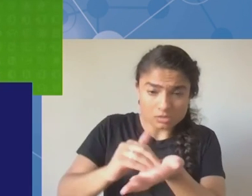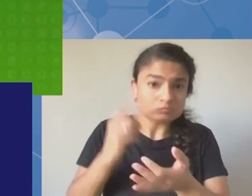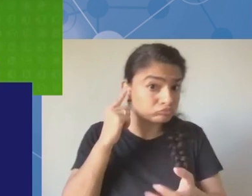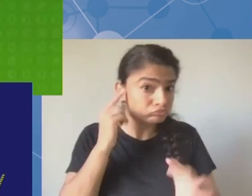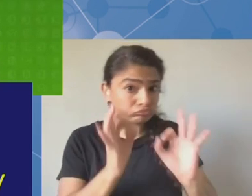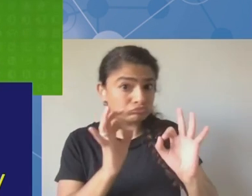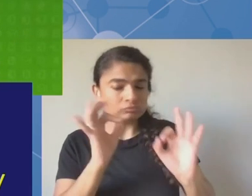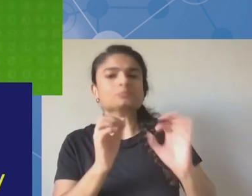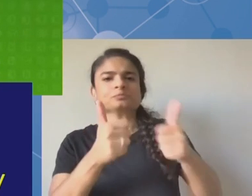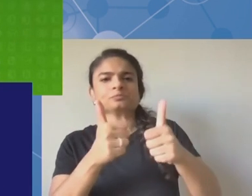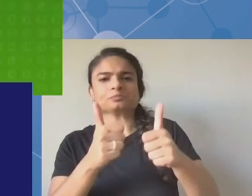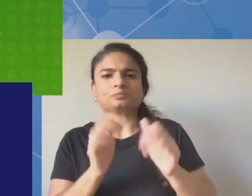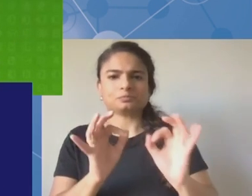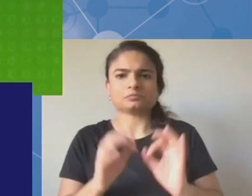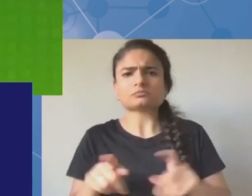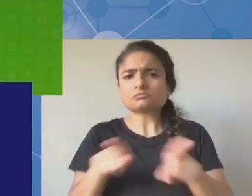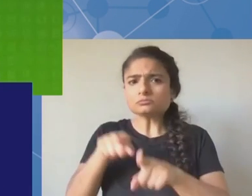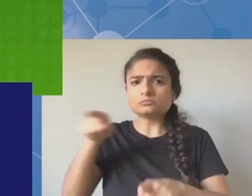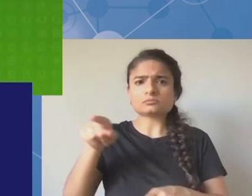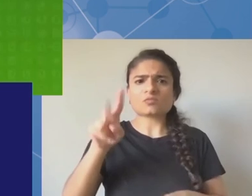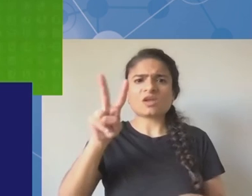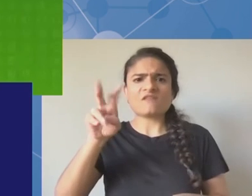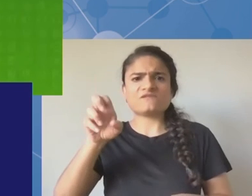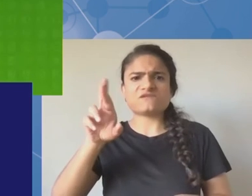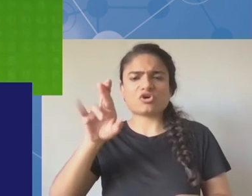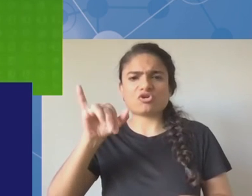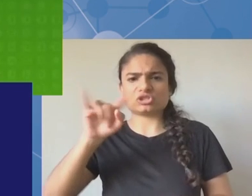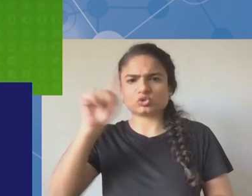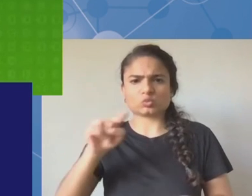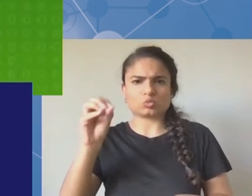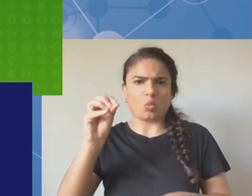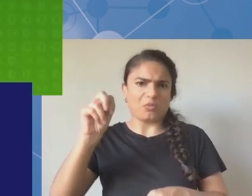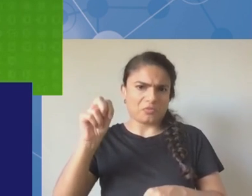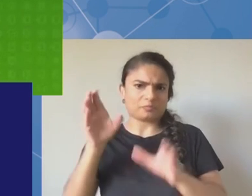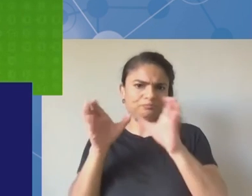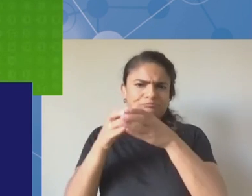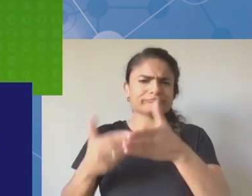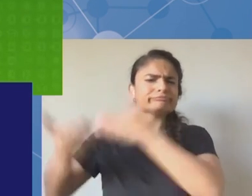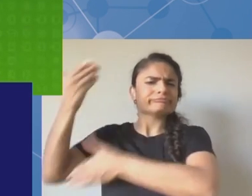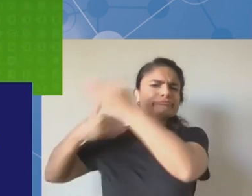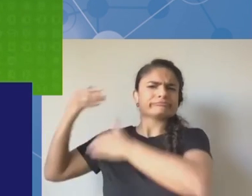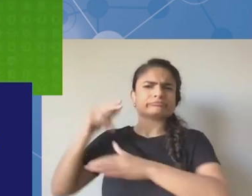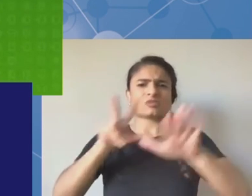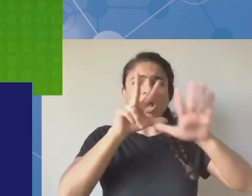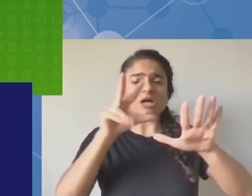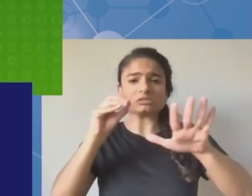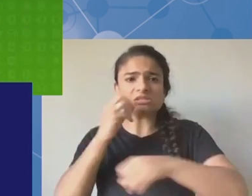слышно. Так что еще раз хочу сказать, что я полностью согласен с тем, что сказал